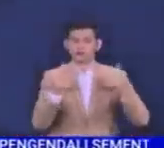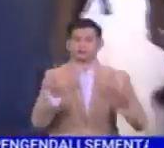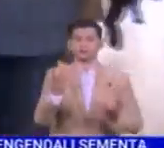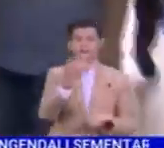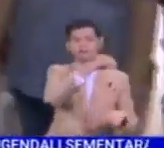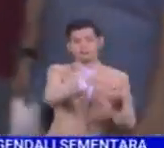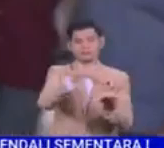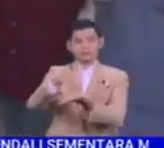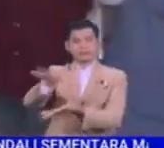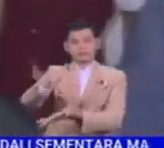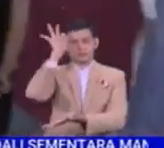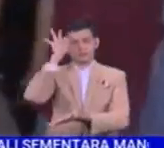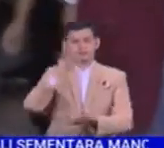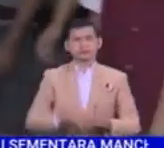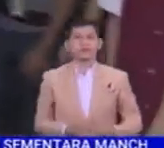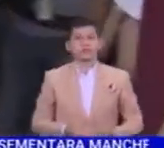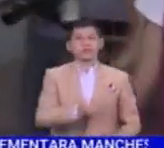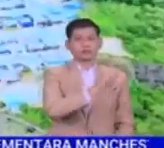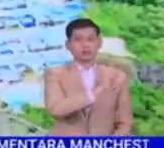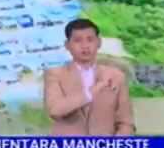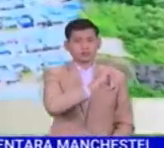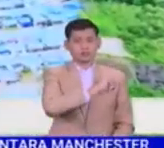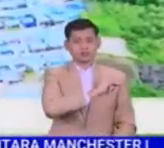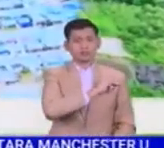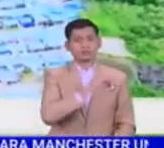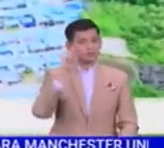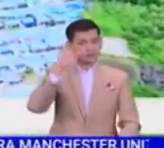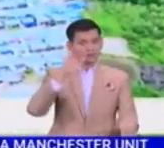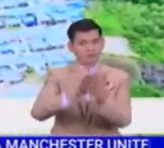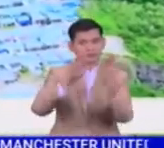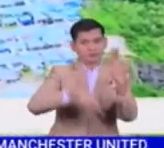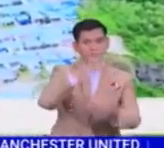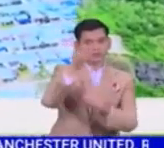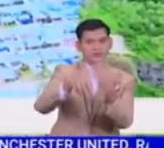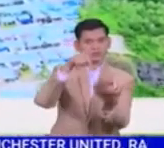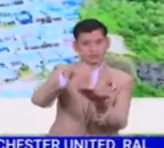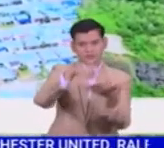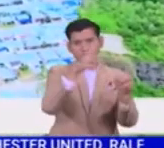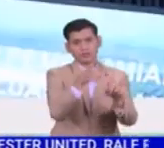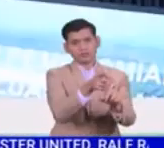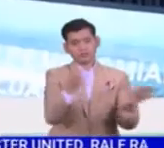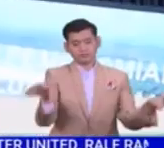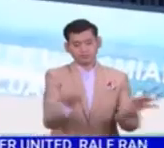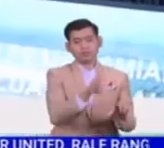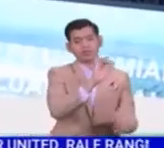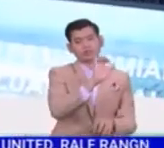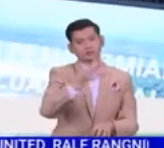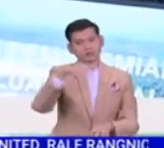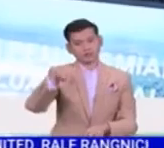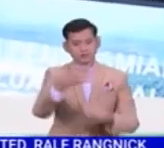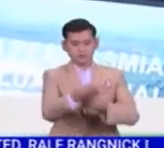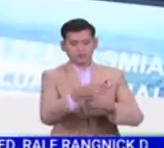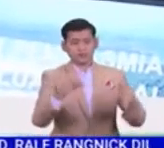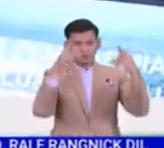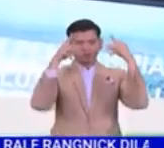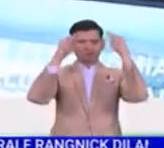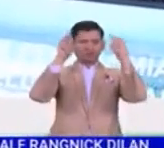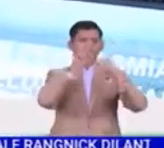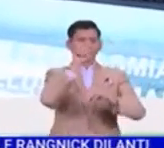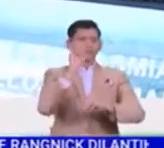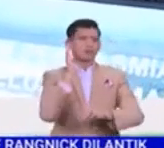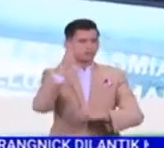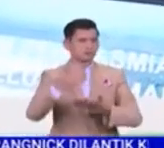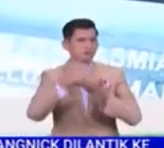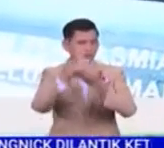Ketua Menteri Datuk Seri Panglima Haji G. Nor yakin program inisiatif Unit Perancang Ekonomi EPU Jabatan Perdana Menteri itu